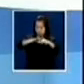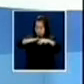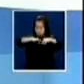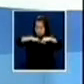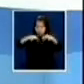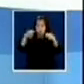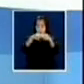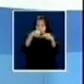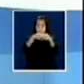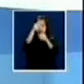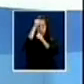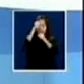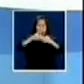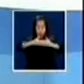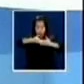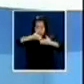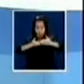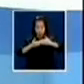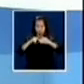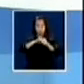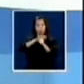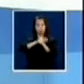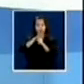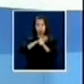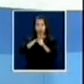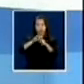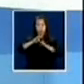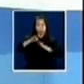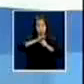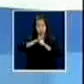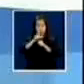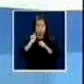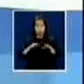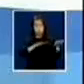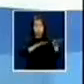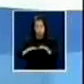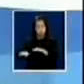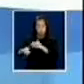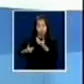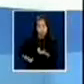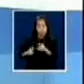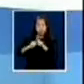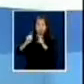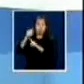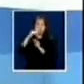จะต้องมีการเตรียมพร้อมในเรื่องของการใช้อาวุธจริงเหตุผลก็คือว่านอกเหนือจากการ